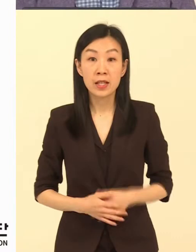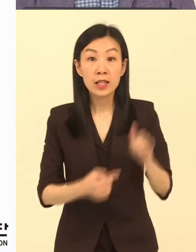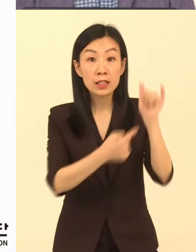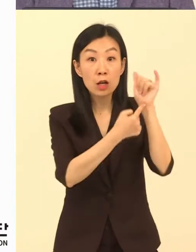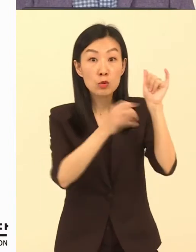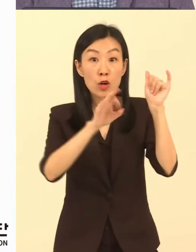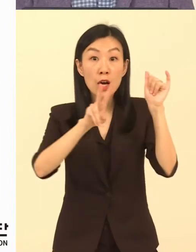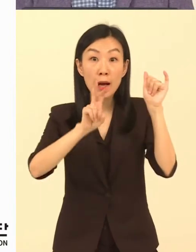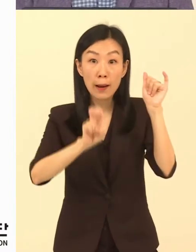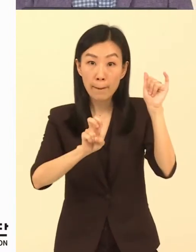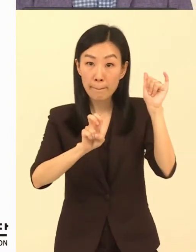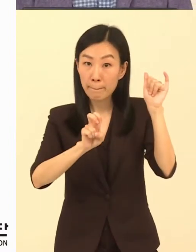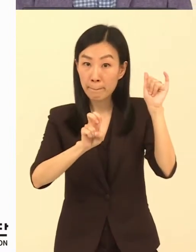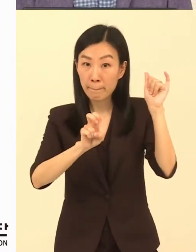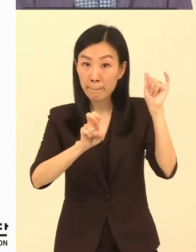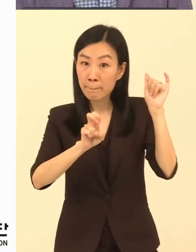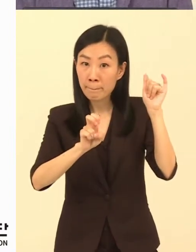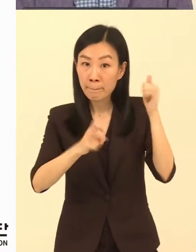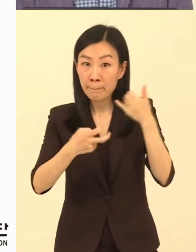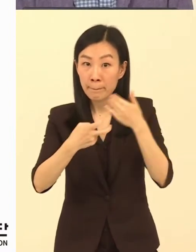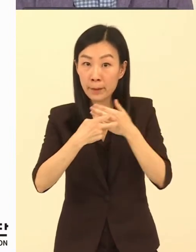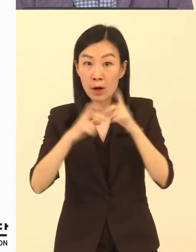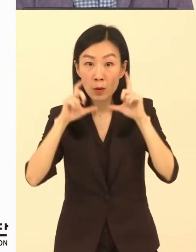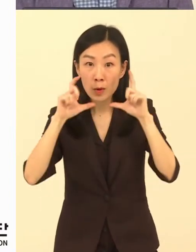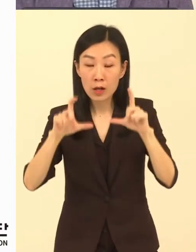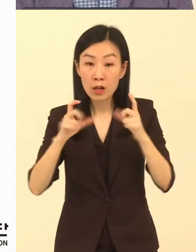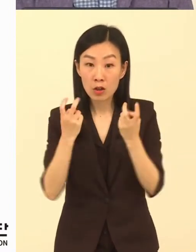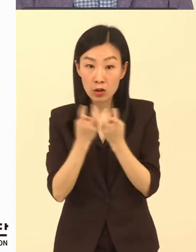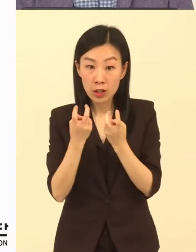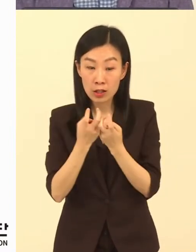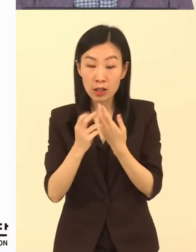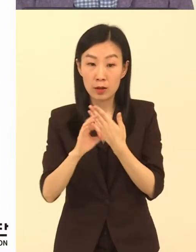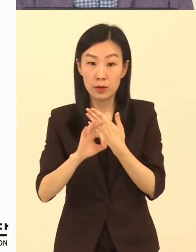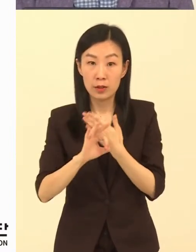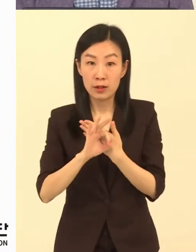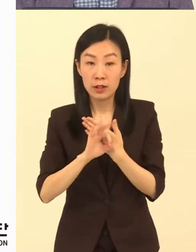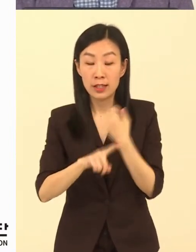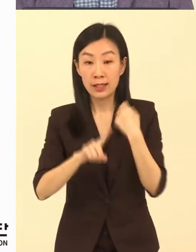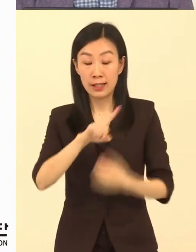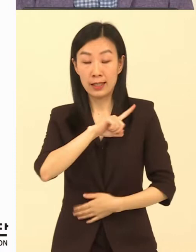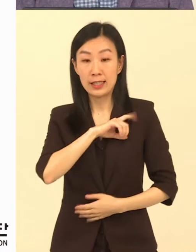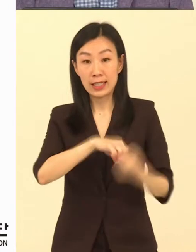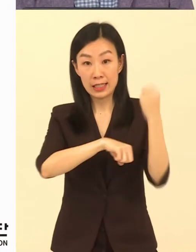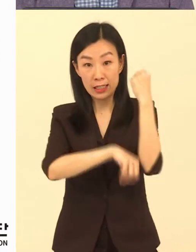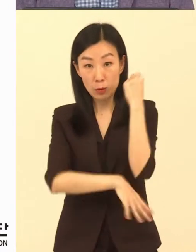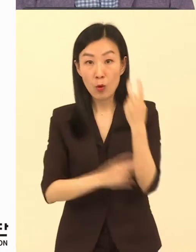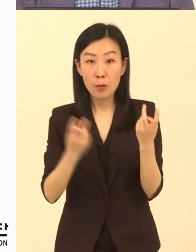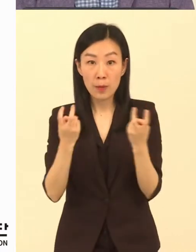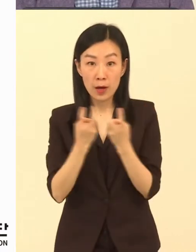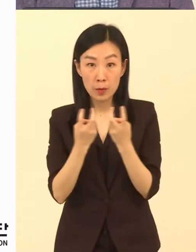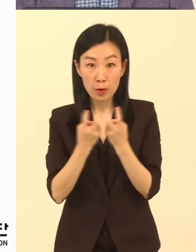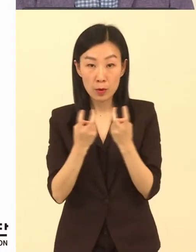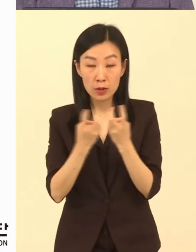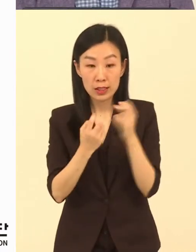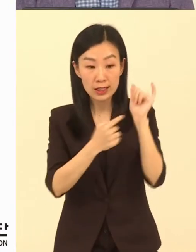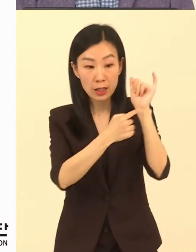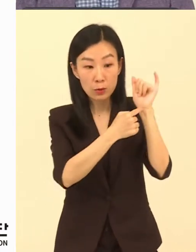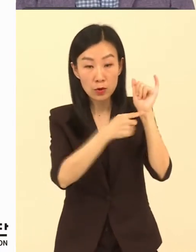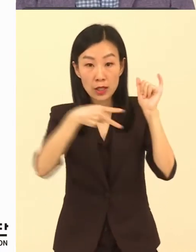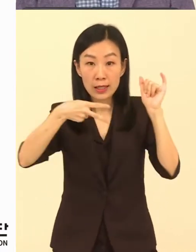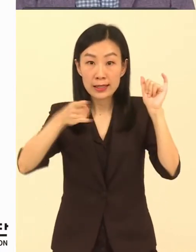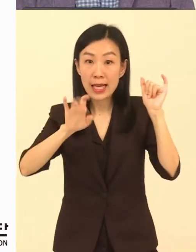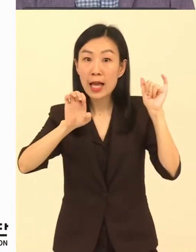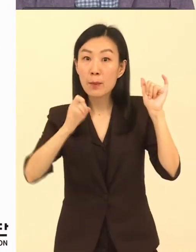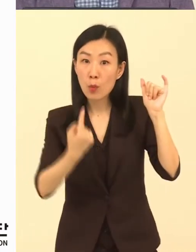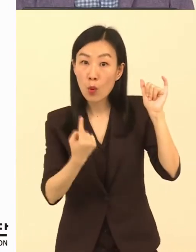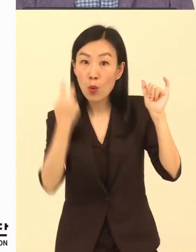자궁경부암의 진단에 대해서 말씀드리겠습니다. 가장 기본적인 진단 검사 방법으로는 자궁경부 세포 검사가